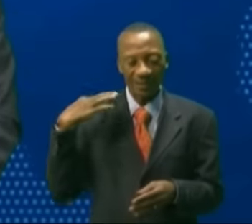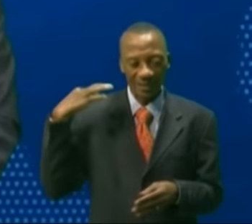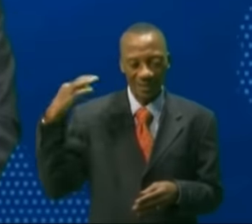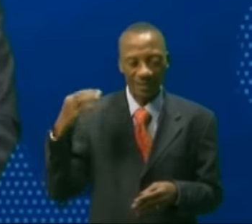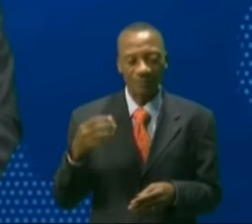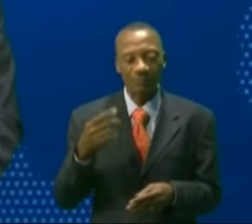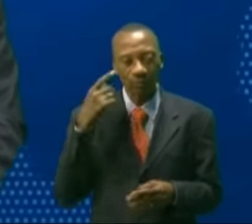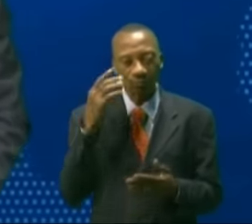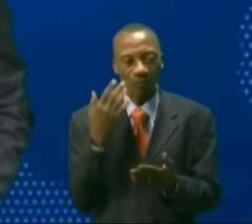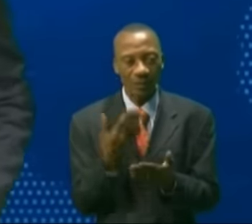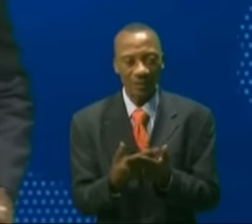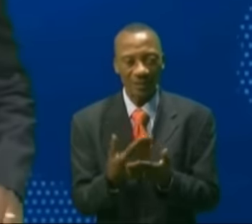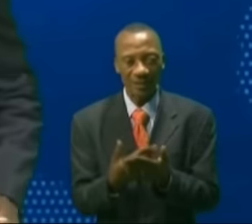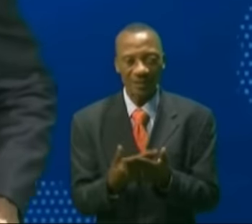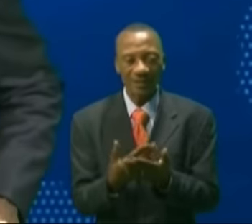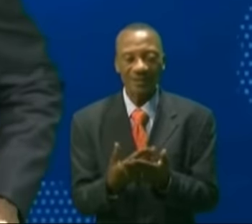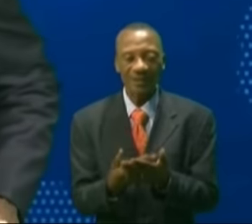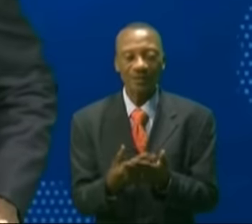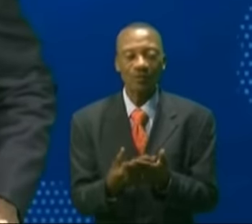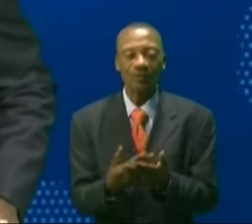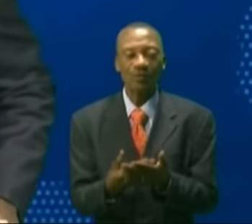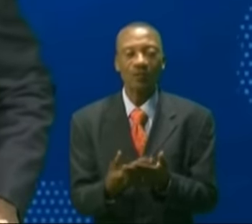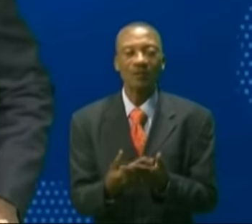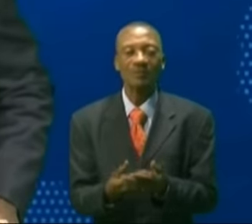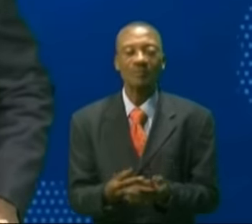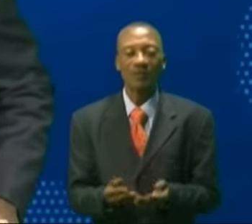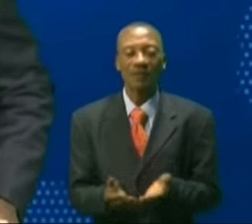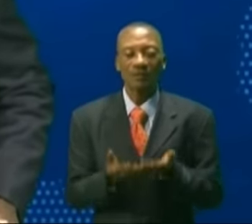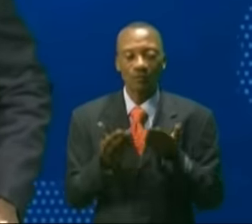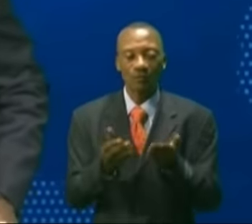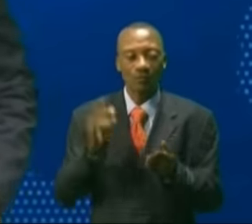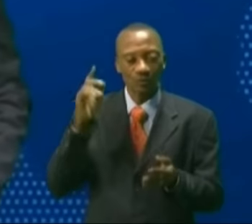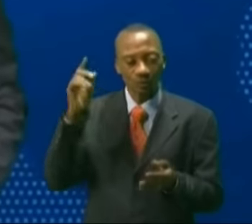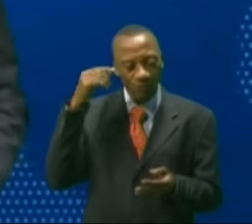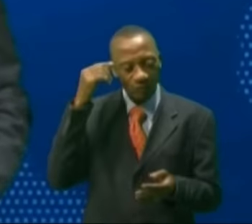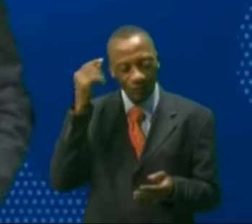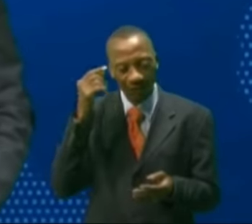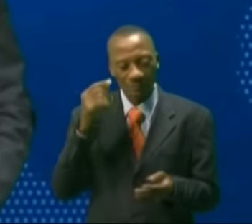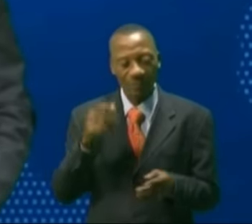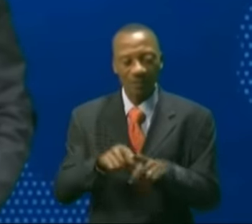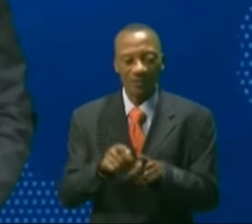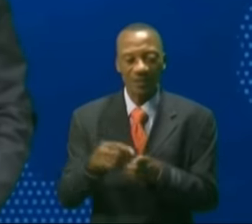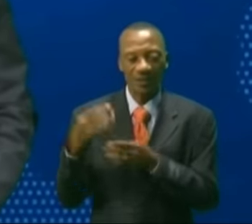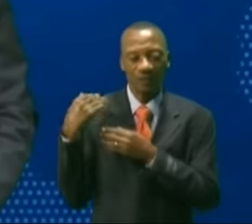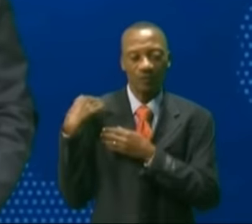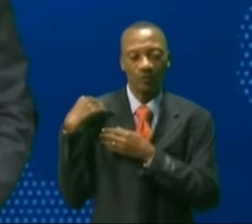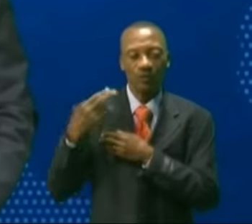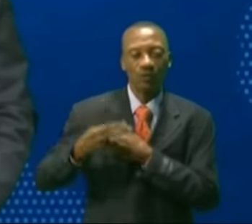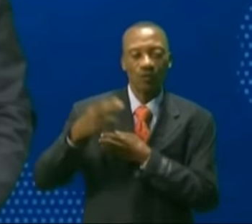nécessité et l'urgence, sur proposition du gouvernement, le Conseil supérieur de la défense